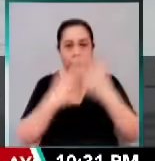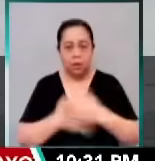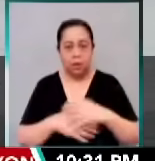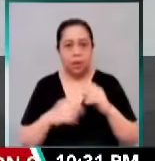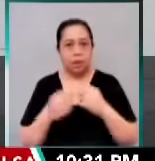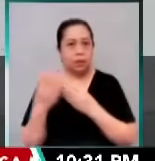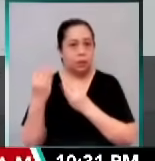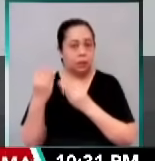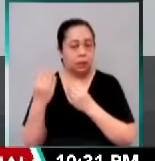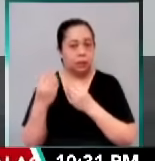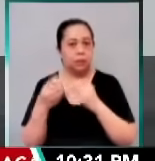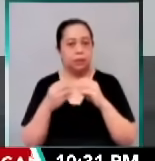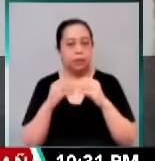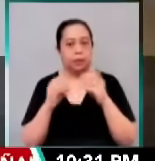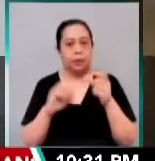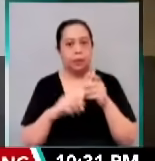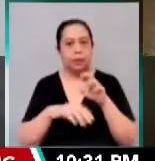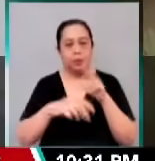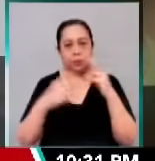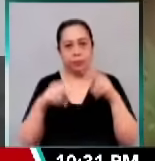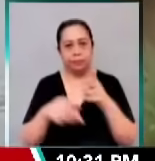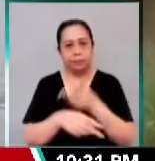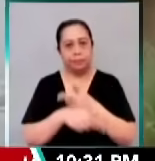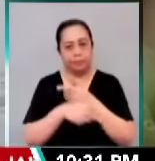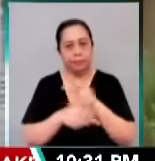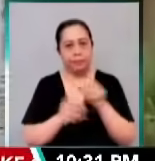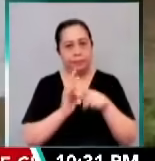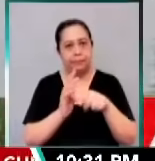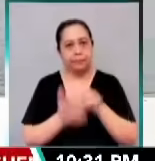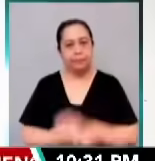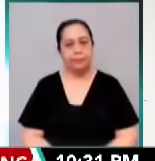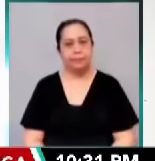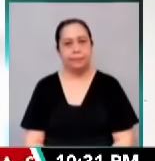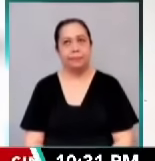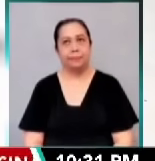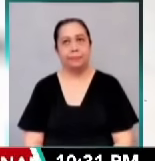signals, abangan maya-maya lang.